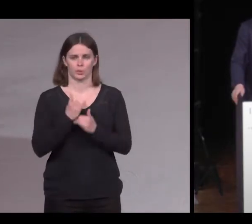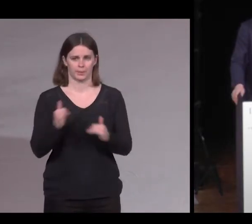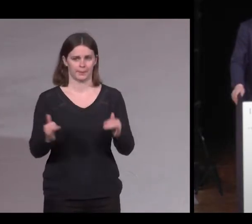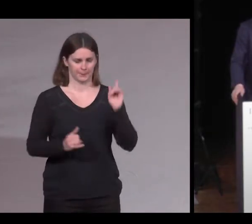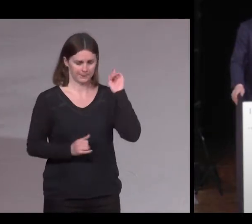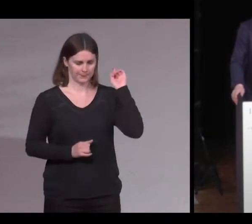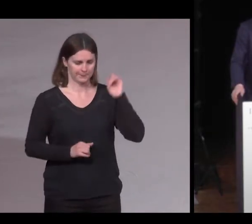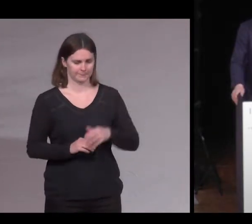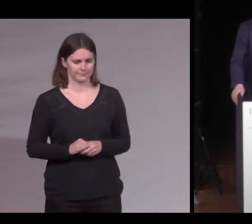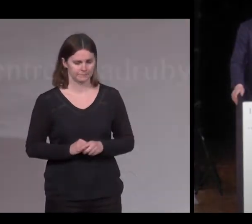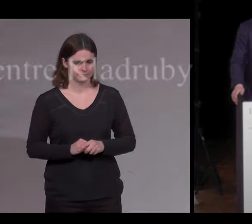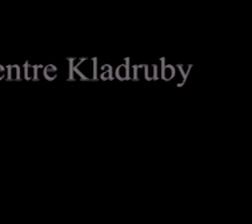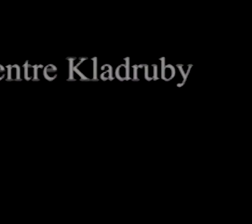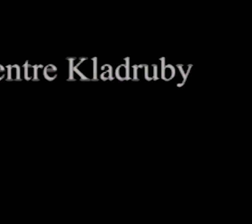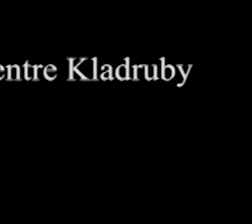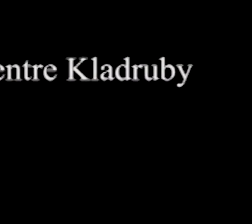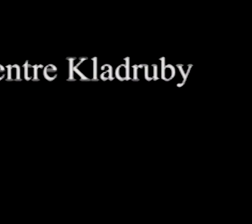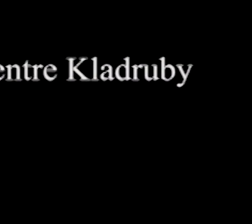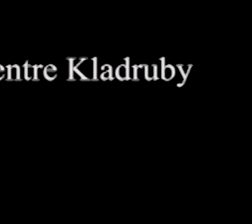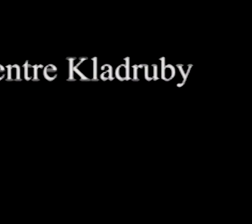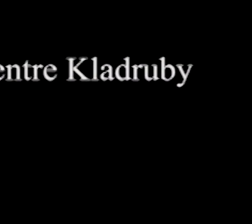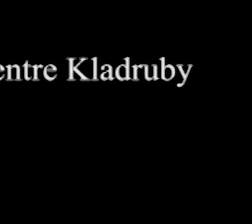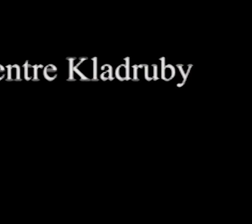Ukázka vlastně práce takto s kolegou.